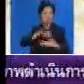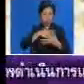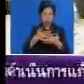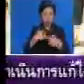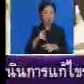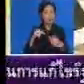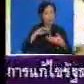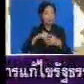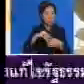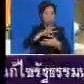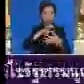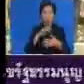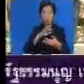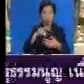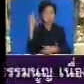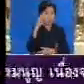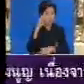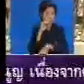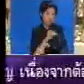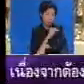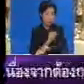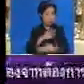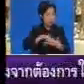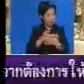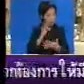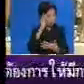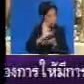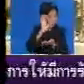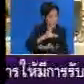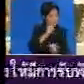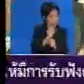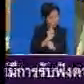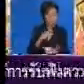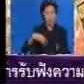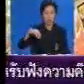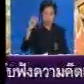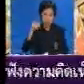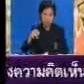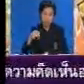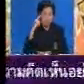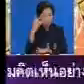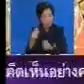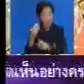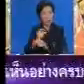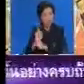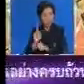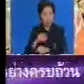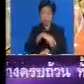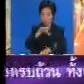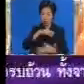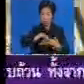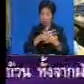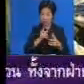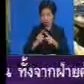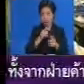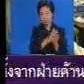สุวรรณภูมิในอนาคตและแผนการใช้ประโยชน์ของท่าอาศยาดอนเมืองในอนาคตทั้งหมดต้องเสร็จสมบูรณ์ภายใน 90วันจากนั้น